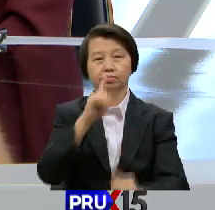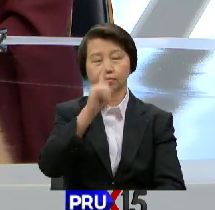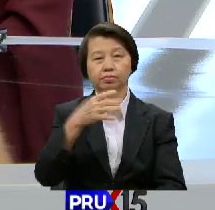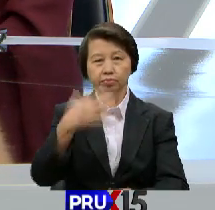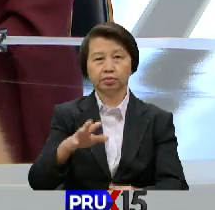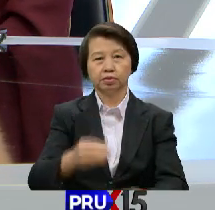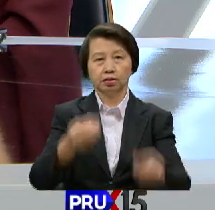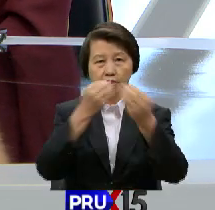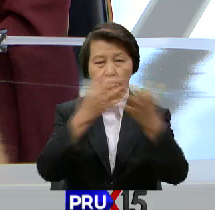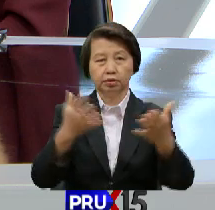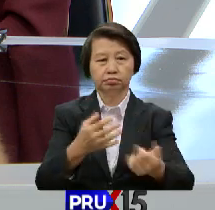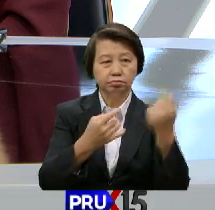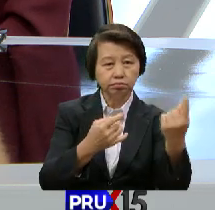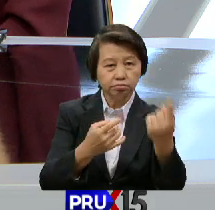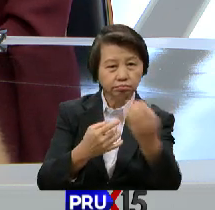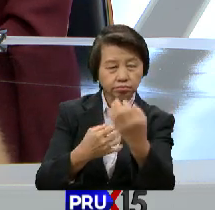sebenarnya